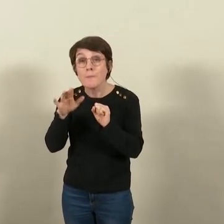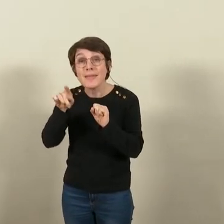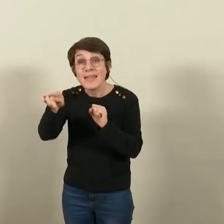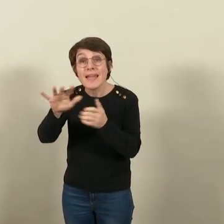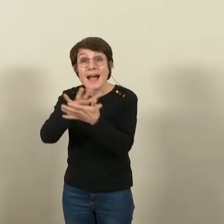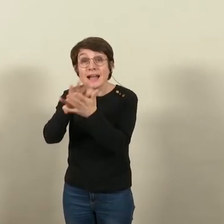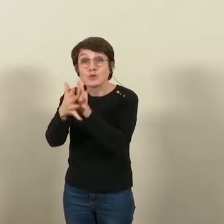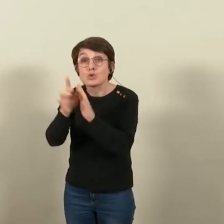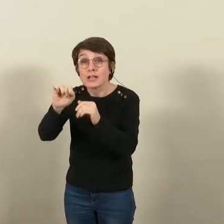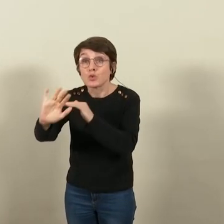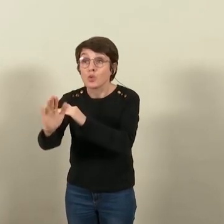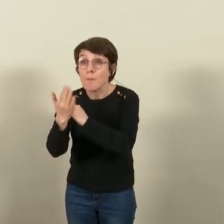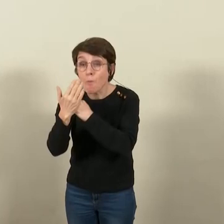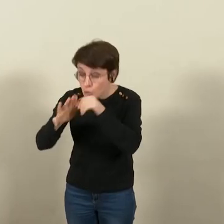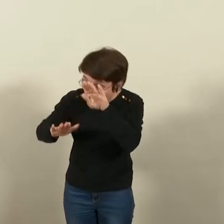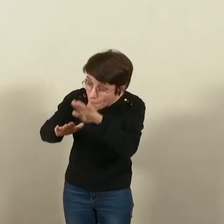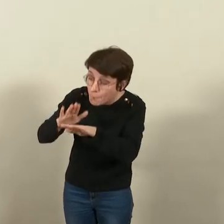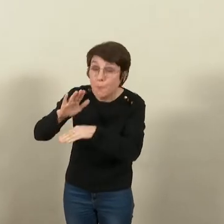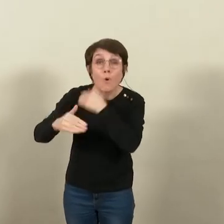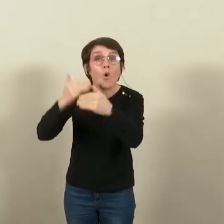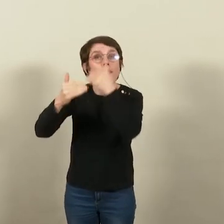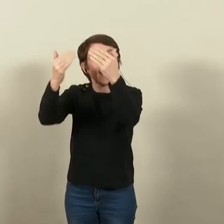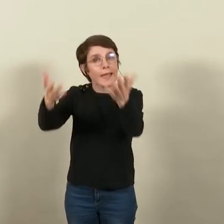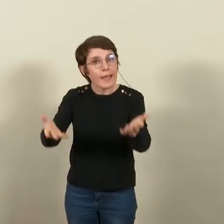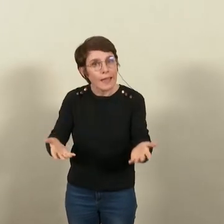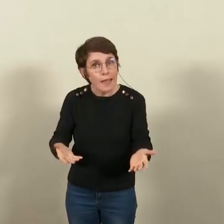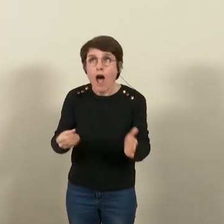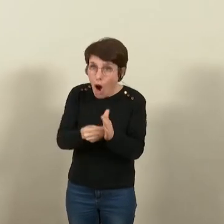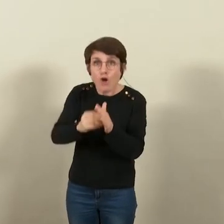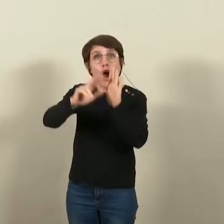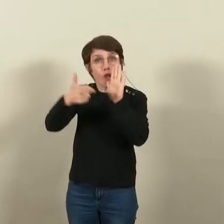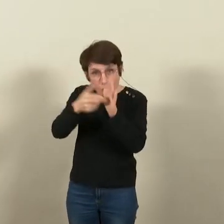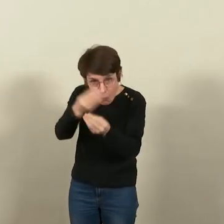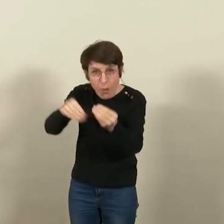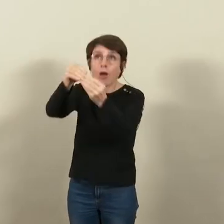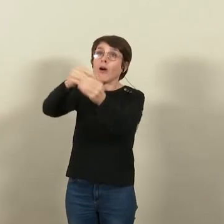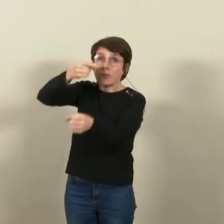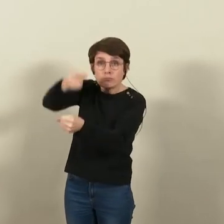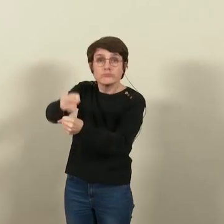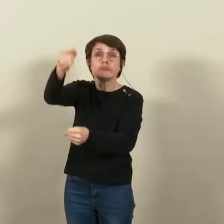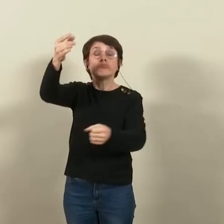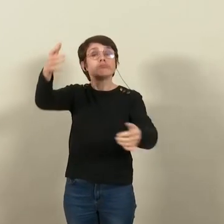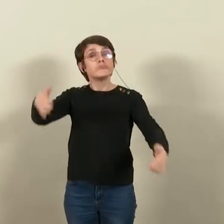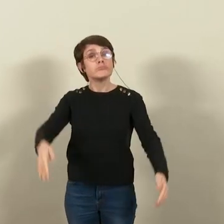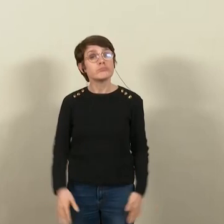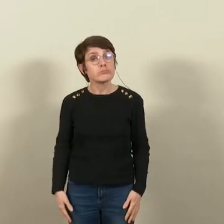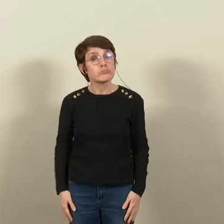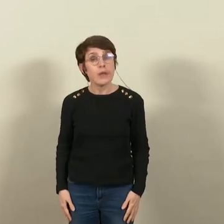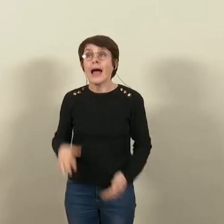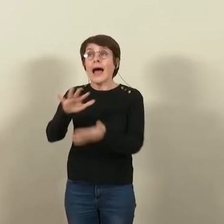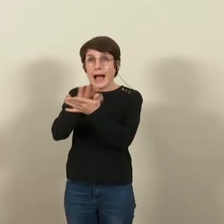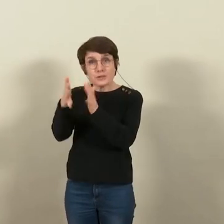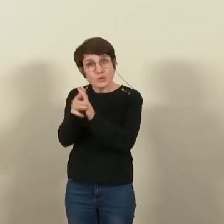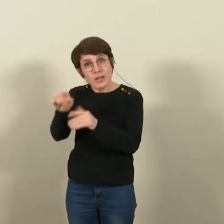une progression donc on impose encore une norme donc il faut que l'association dém